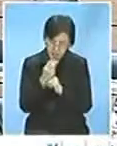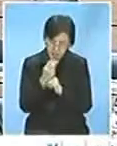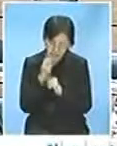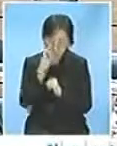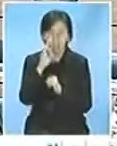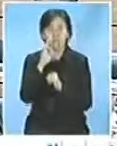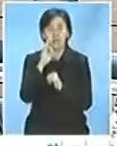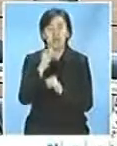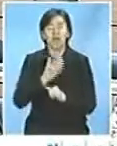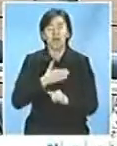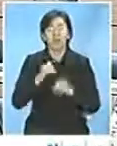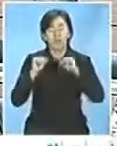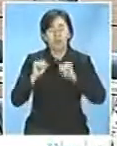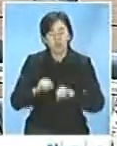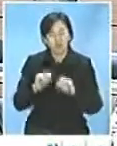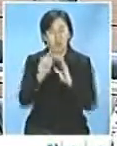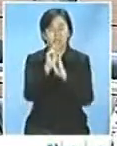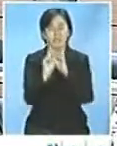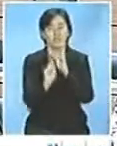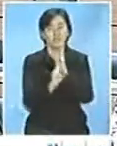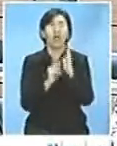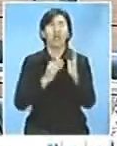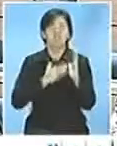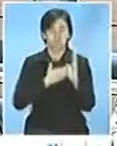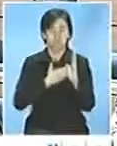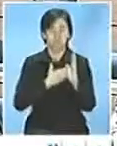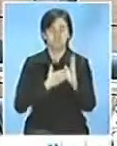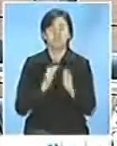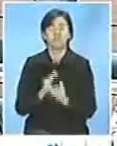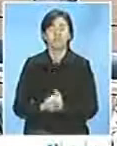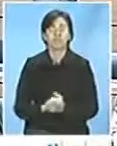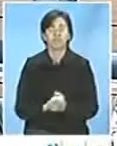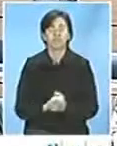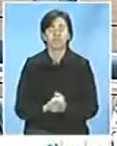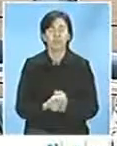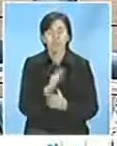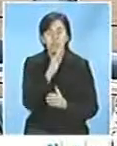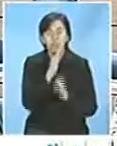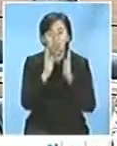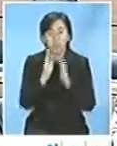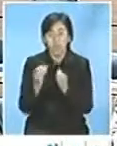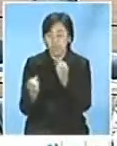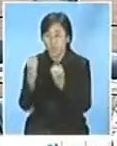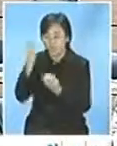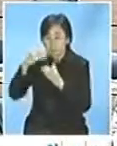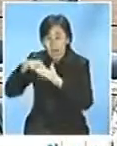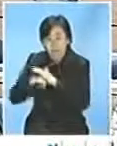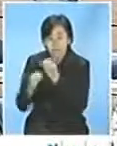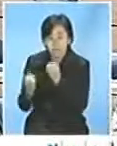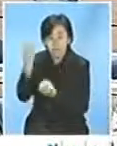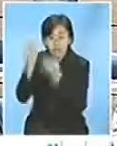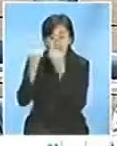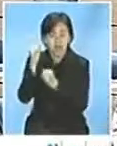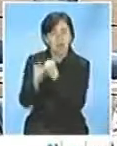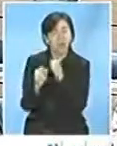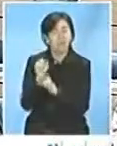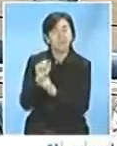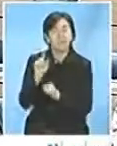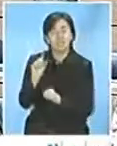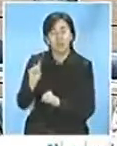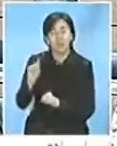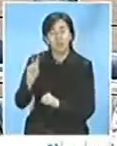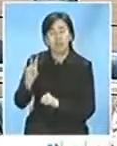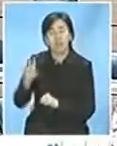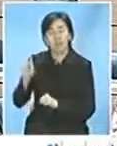โอกาสอนุมัติกฎหมายฉบับนี้ก็คือว่าเมื่อคนออกจากป่ามาในปี23และใน